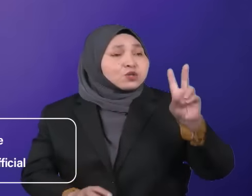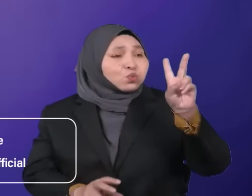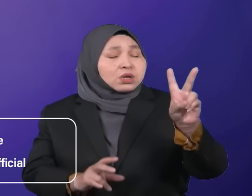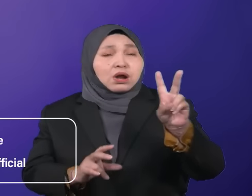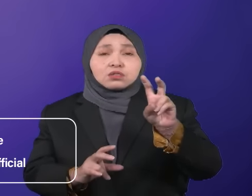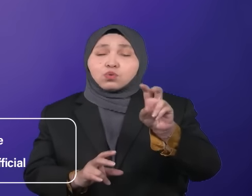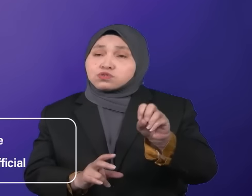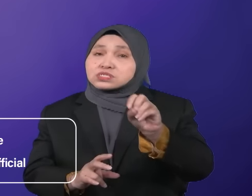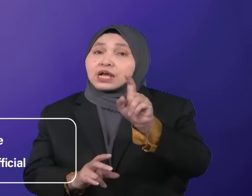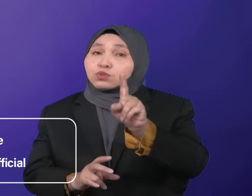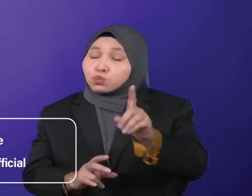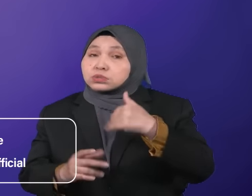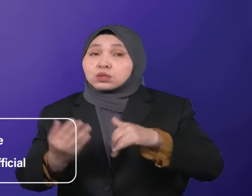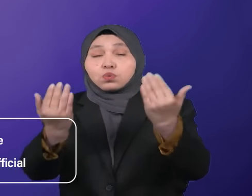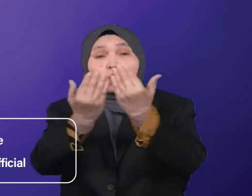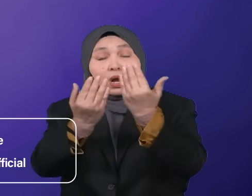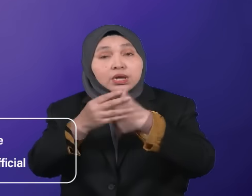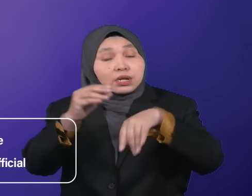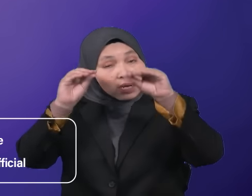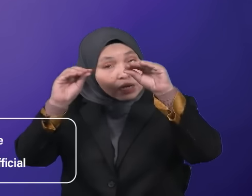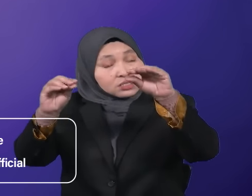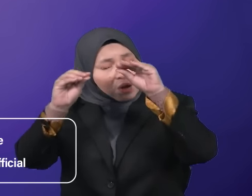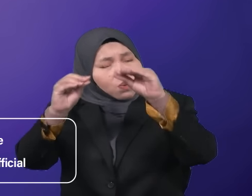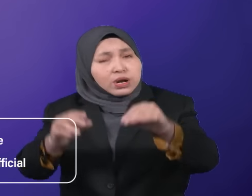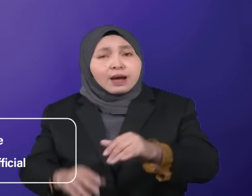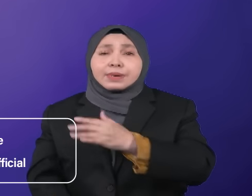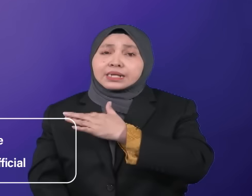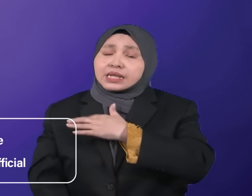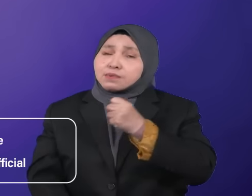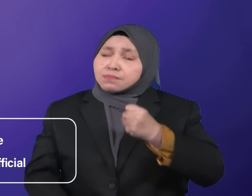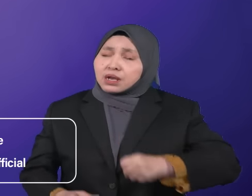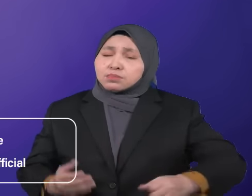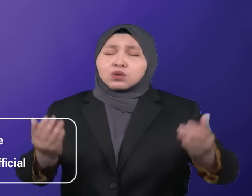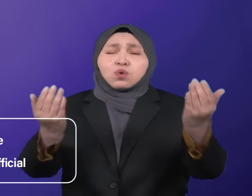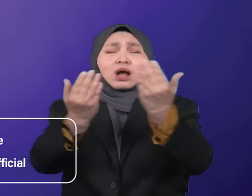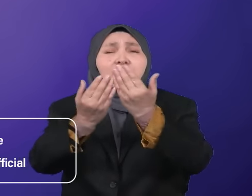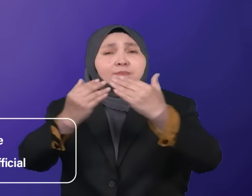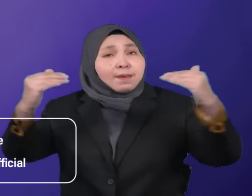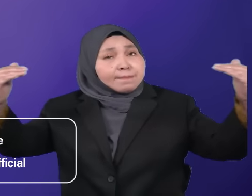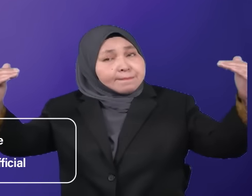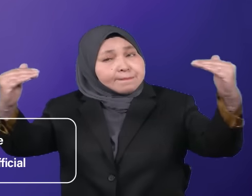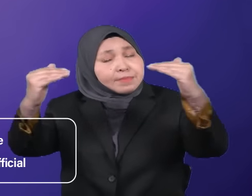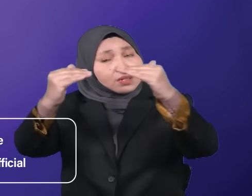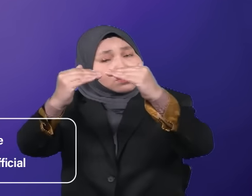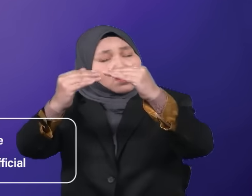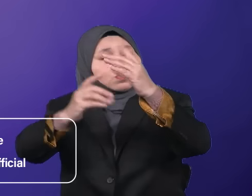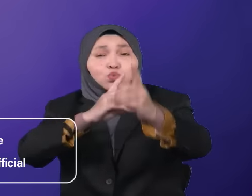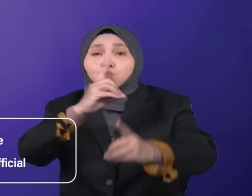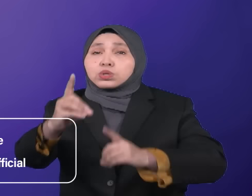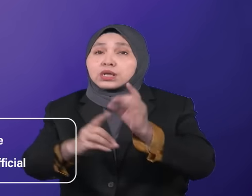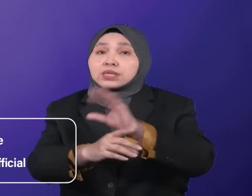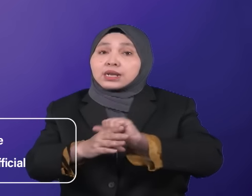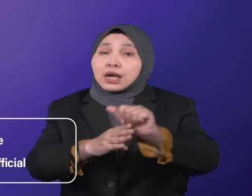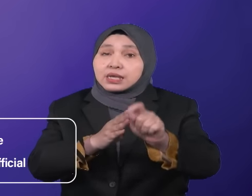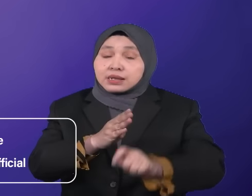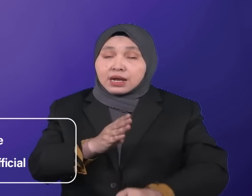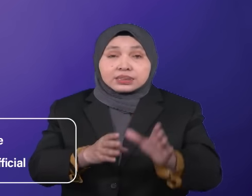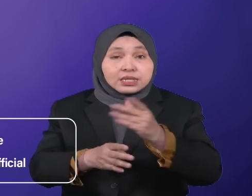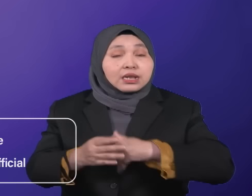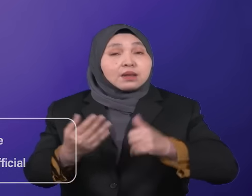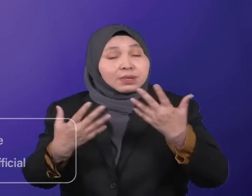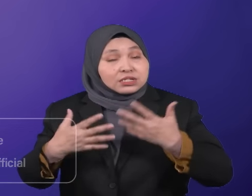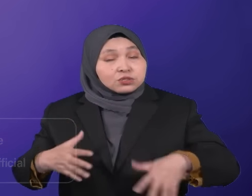ke-201, satu doa yang diajarkan. Orang beriman berdoa meminta keseimbangan dunia dan akhirat. Dan kemudian pada